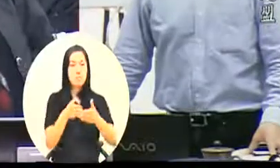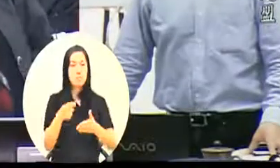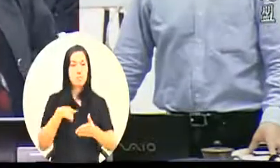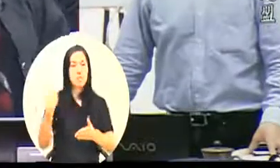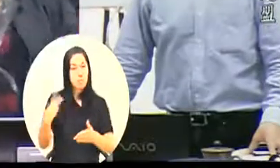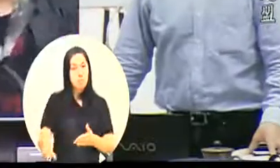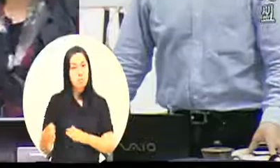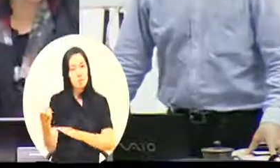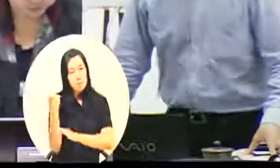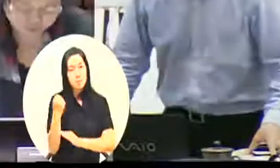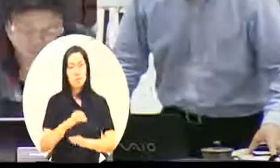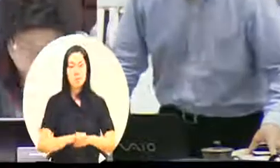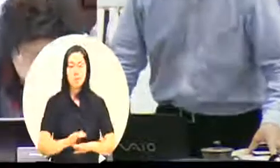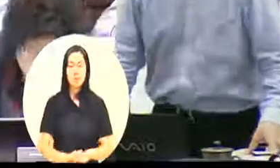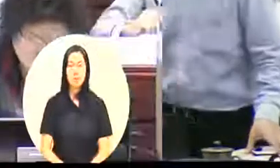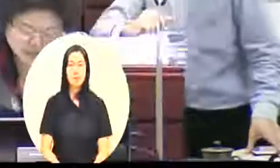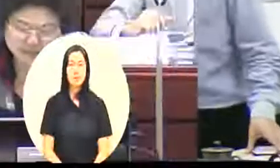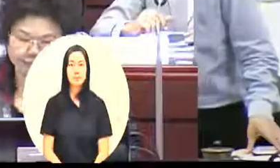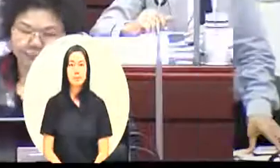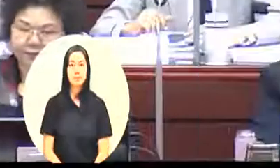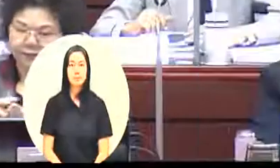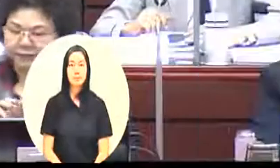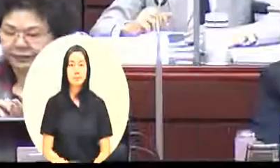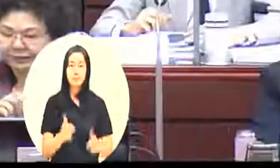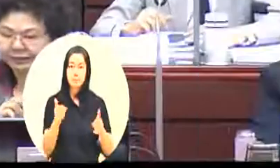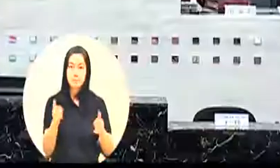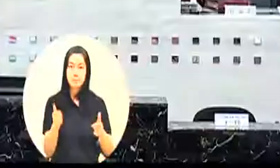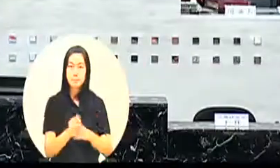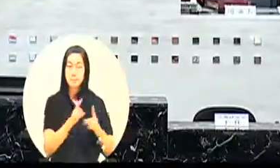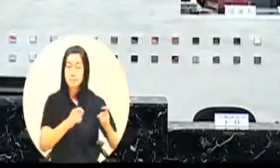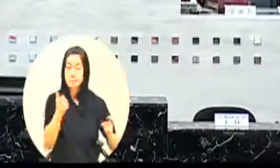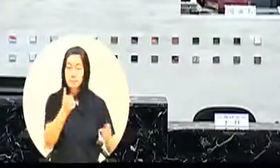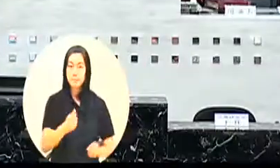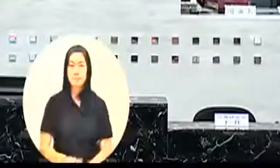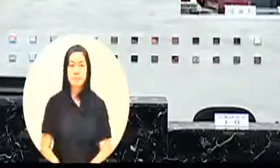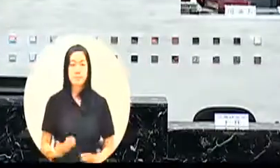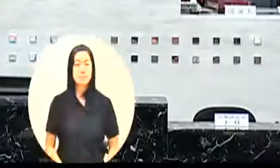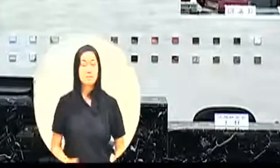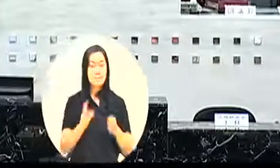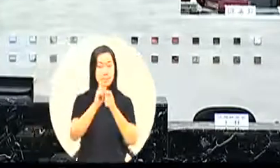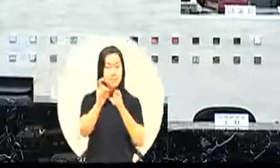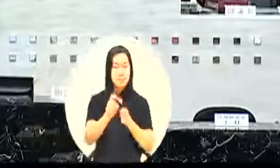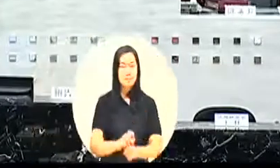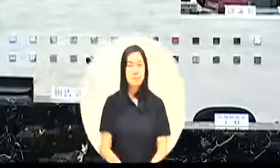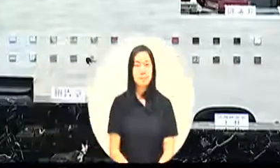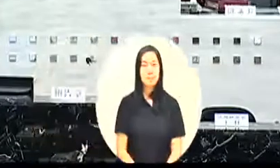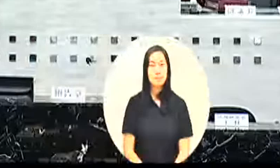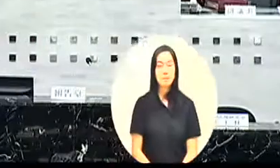力。谢谢。 好，谢谢郭议员的质询。休息十分钟。